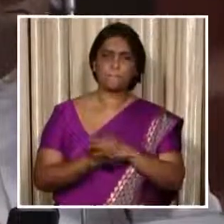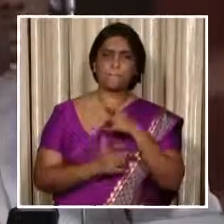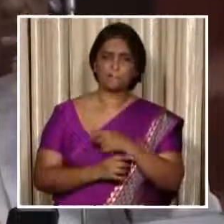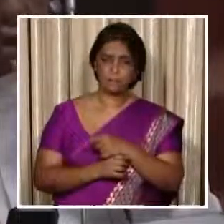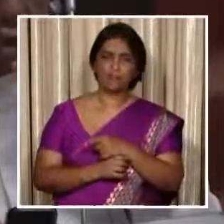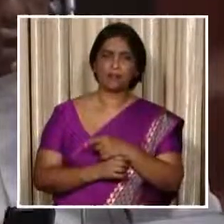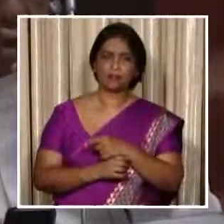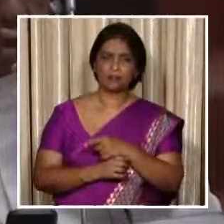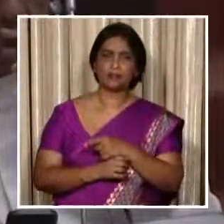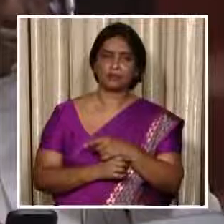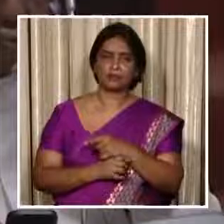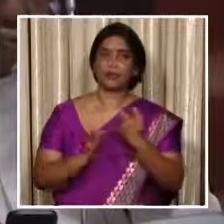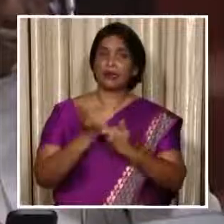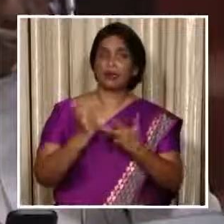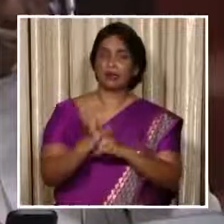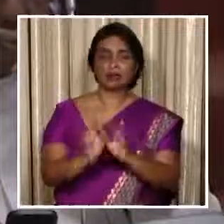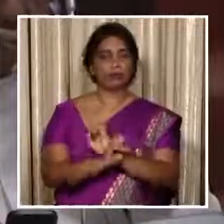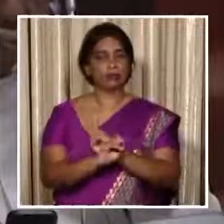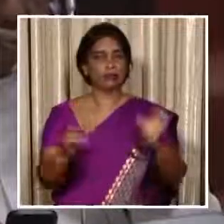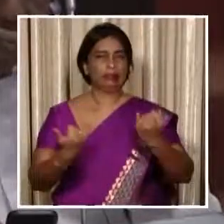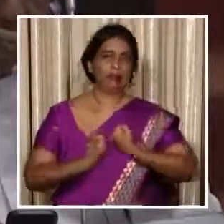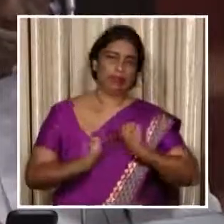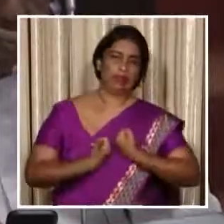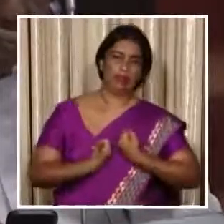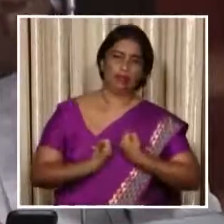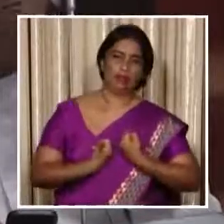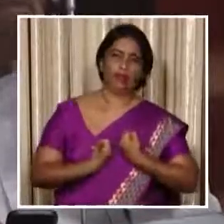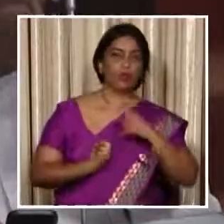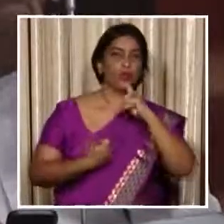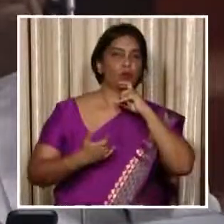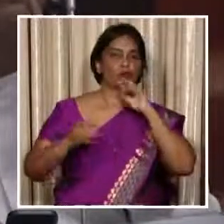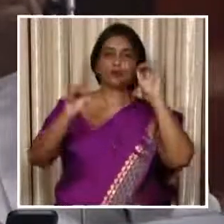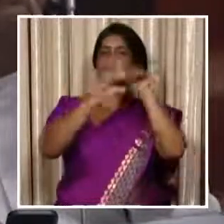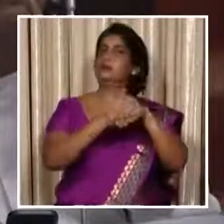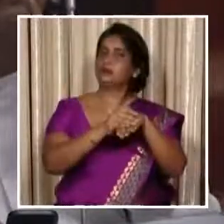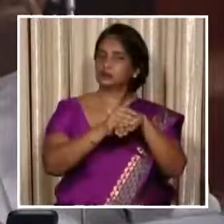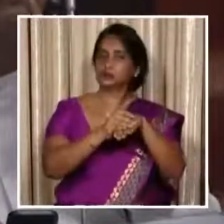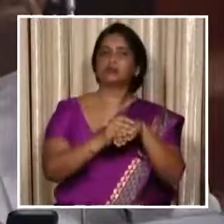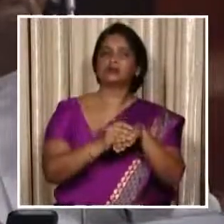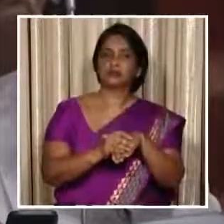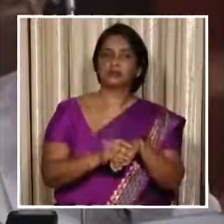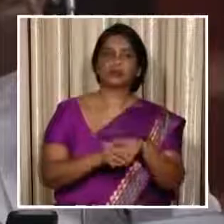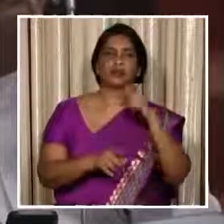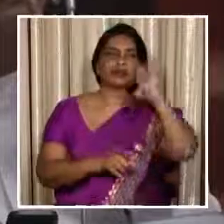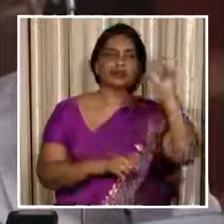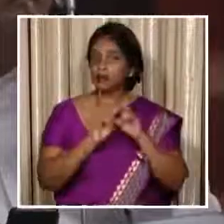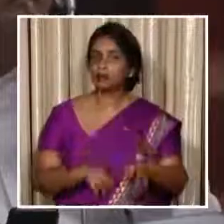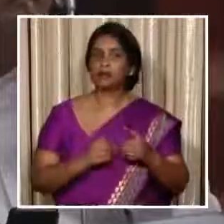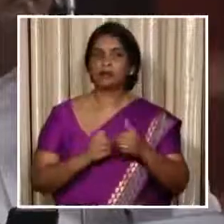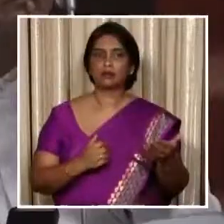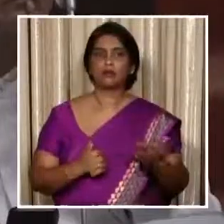இவ்வாறான விடயங்களை குற்றவாளியை விடுதலை செய்வதற்காகவே செய்கின்றனர் அந்த வீடியோவை நீதிமன்றத்தில் காண்பித்தால்